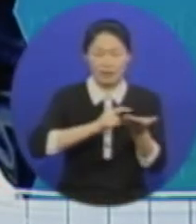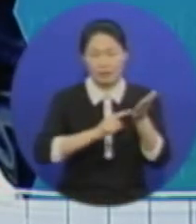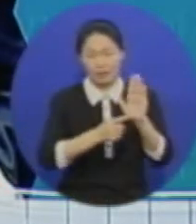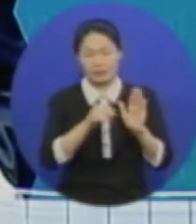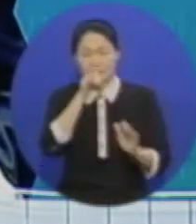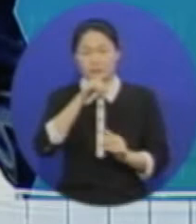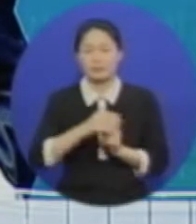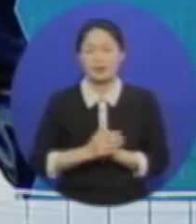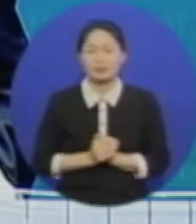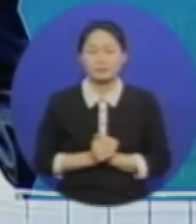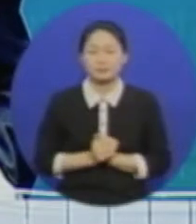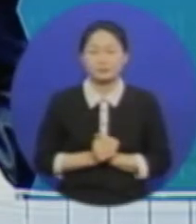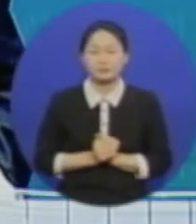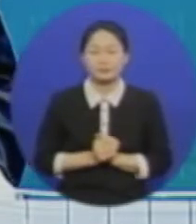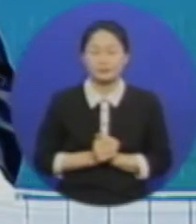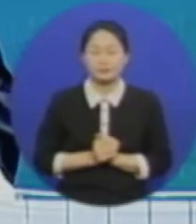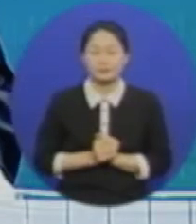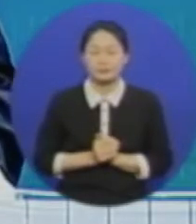요